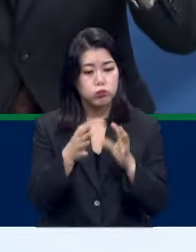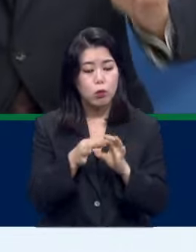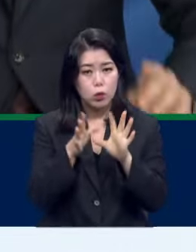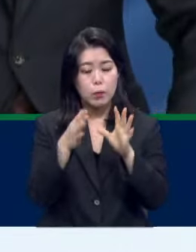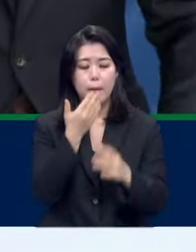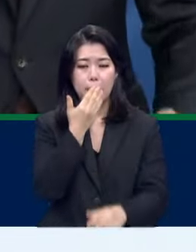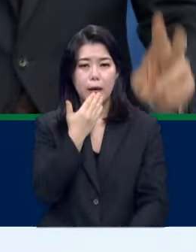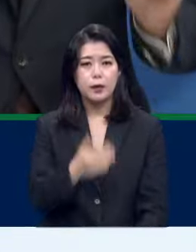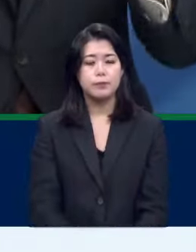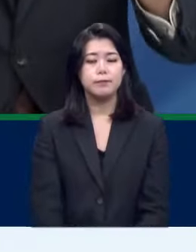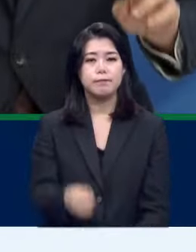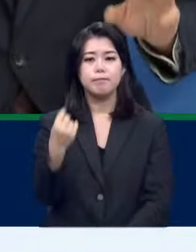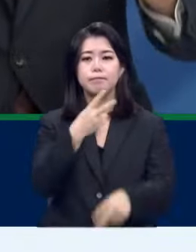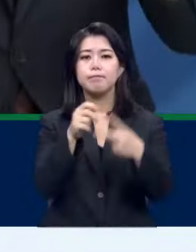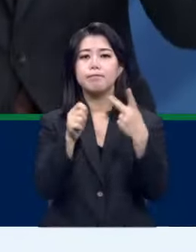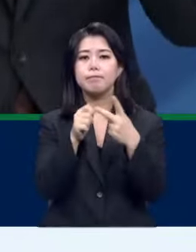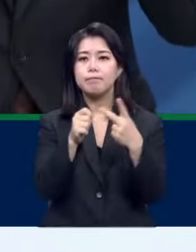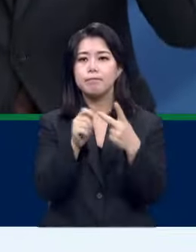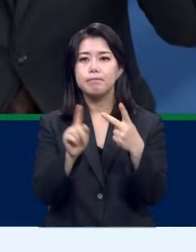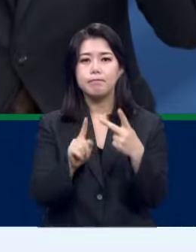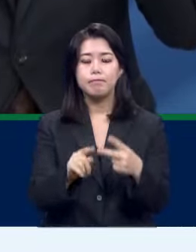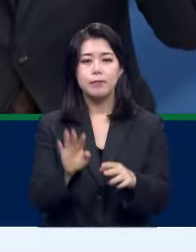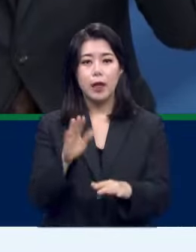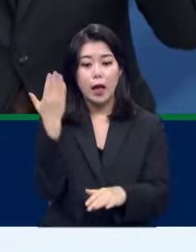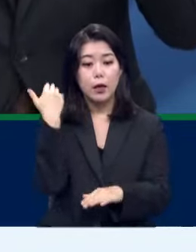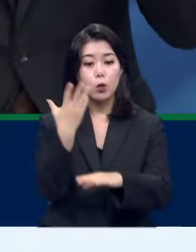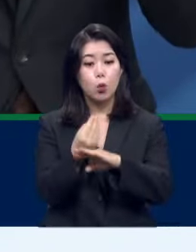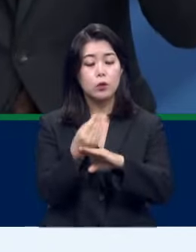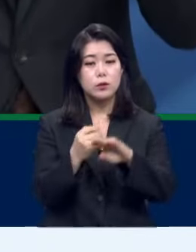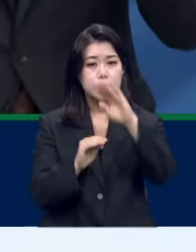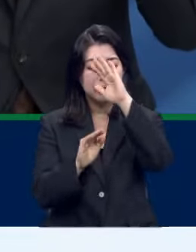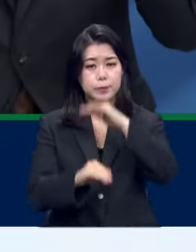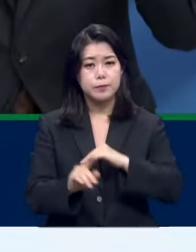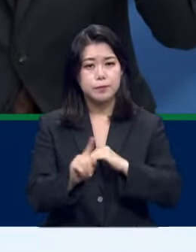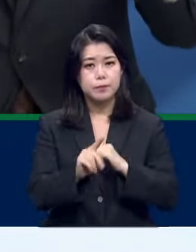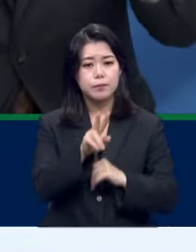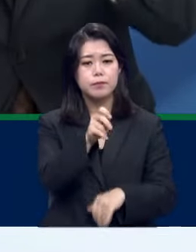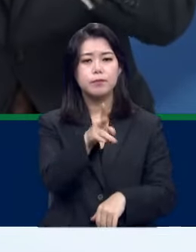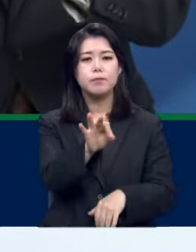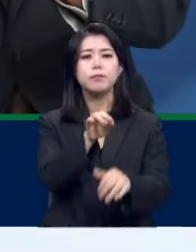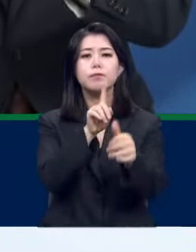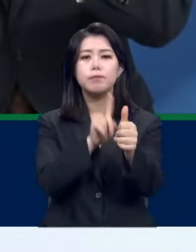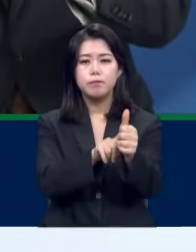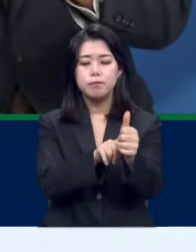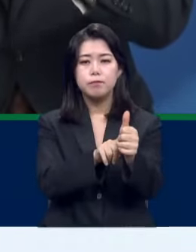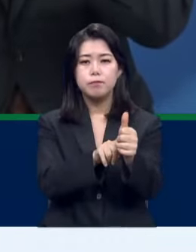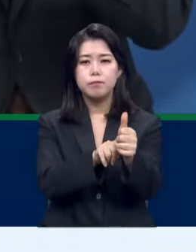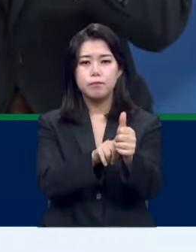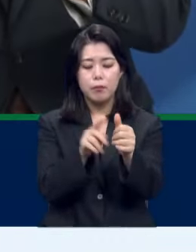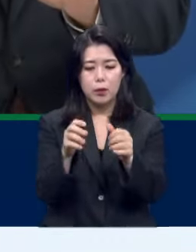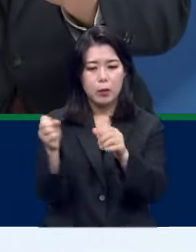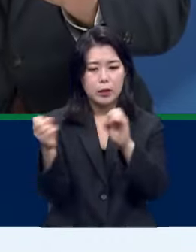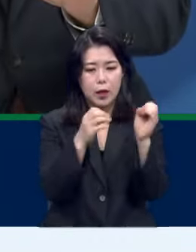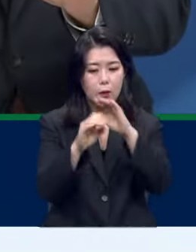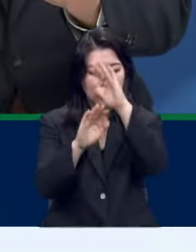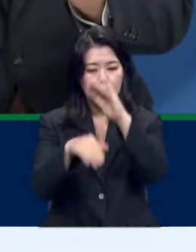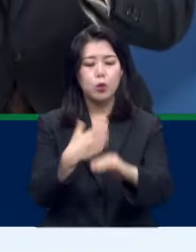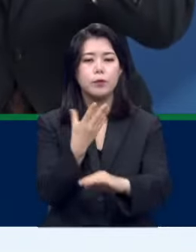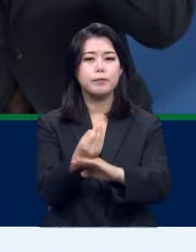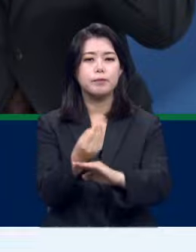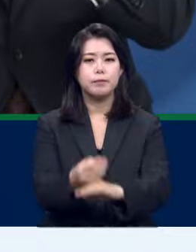말씀을 하나 드리고 싶고 두 번째는 지금 방금 녹치 내용 같은 경우는 명태 씨와 제 3자의 대아 내용에 대한 녹치